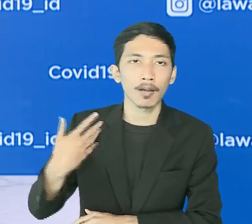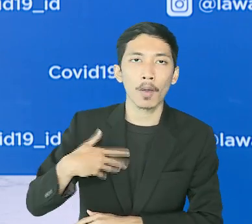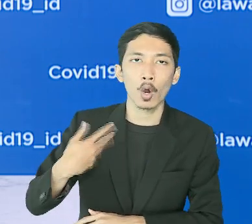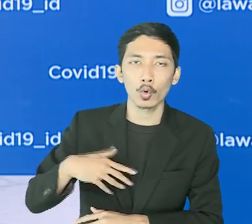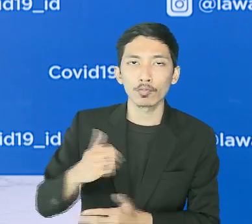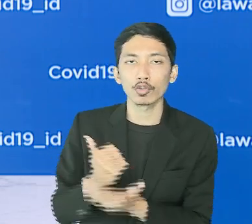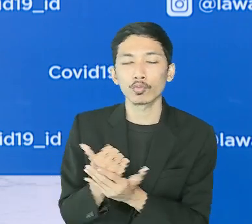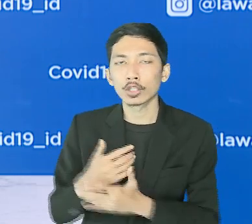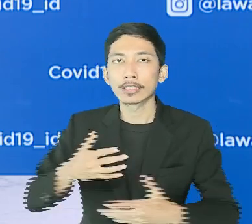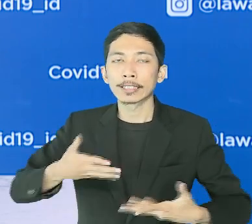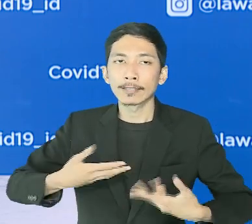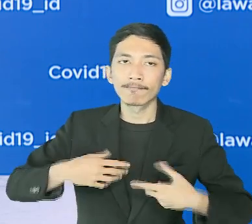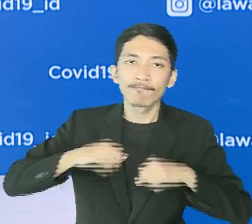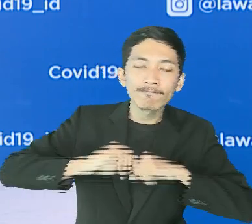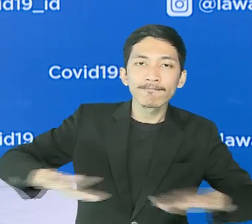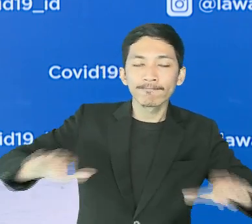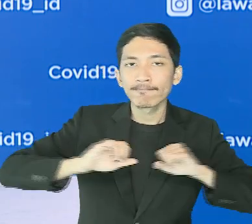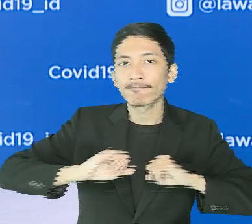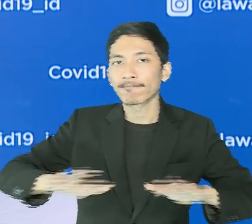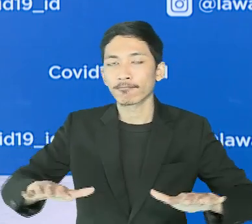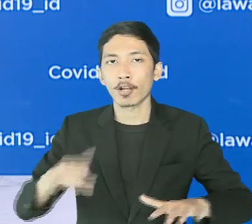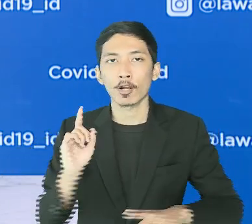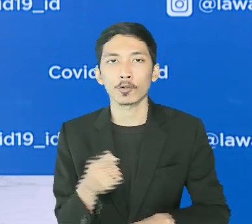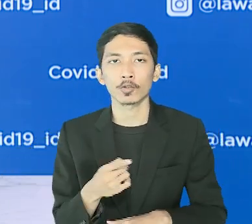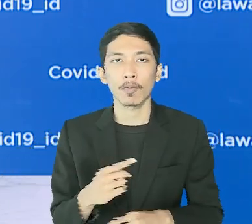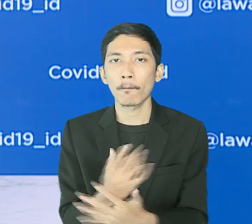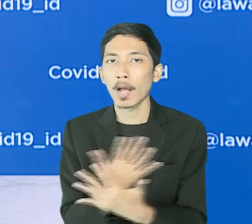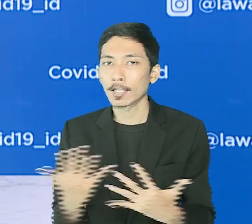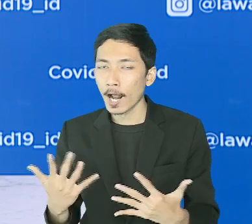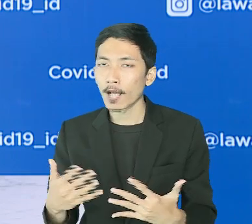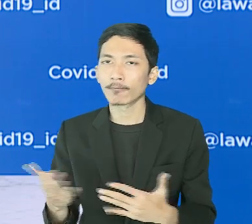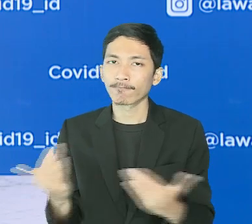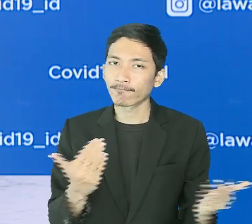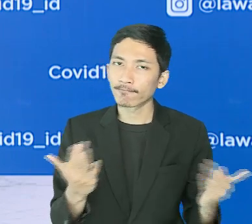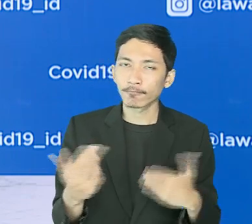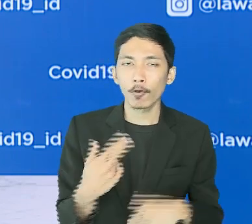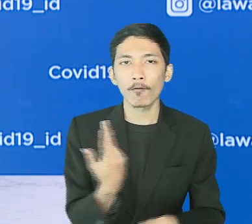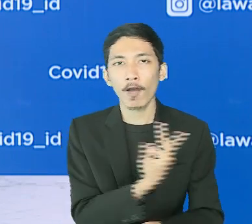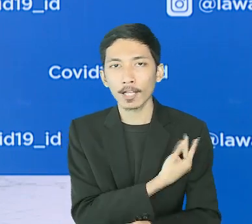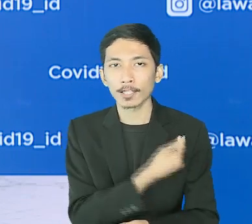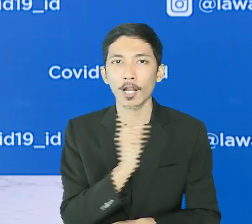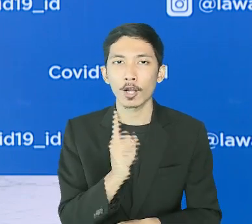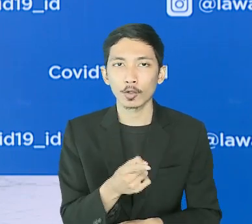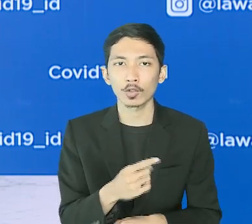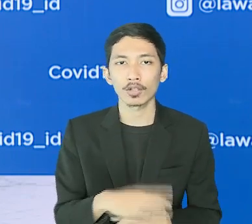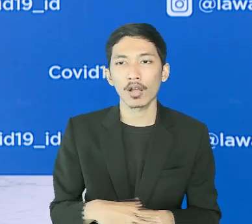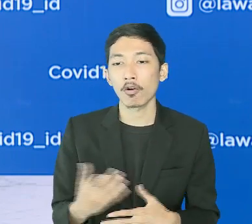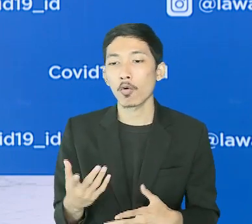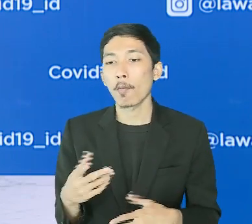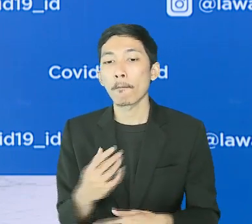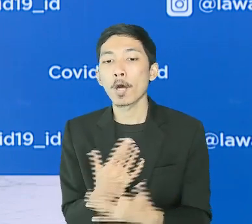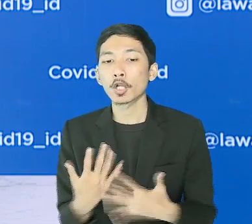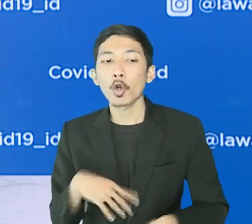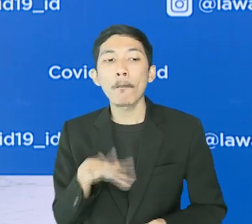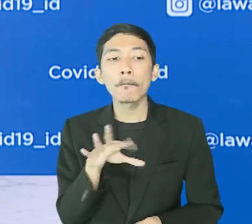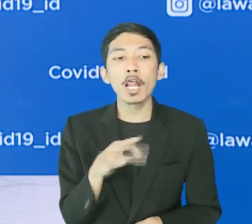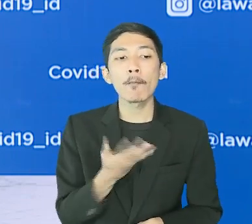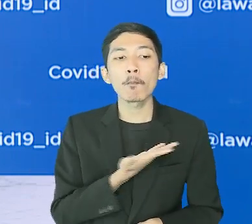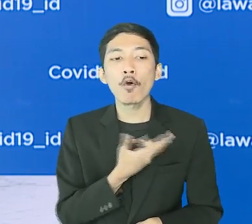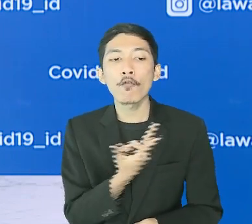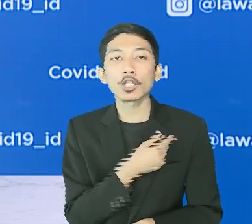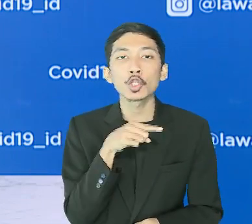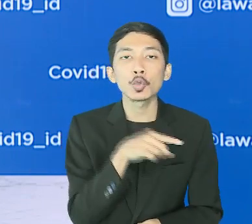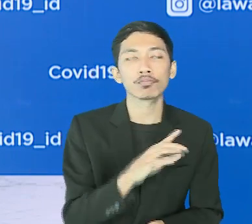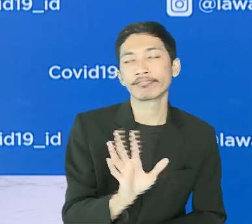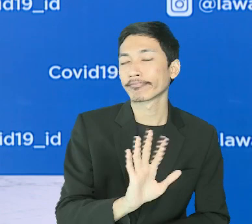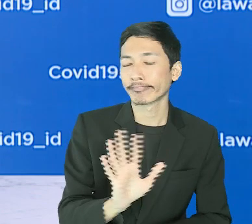ketiga. Saya juga meminta kepada seluruh masyarakat untuk tidak memilih-milih merek vaksin yang digunakan. Semua